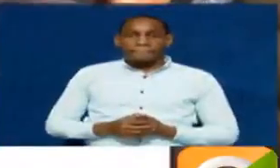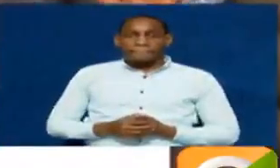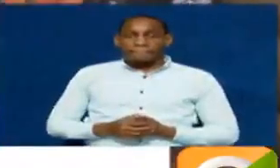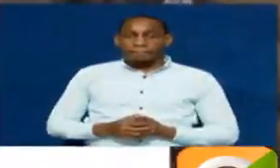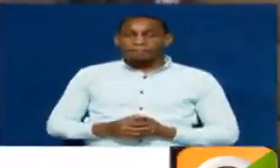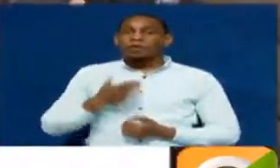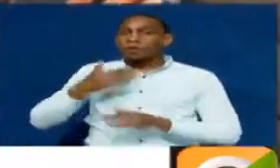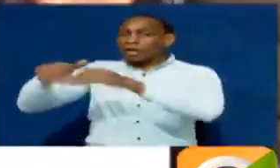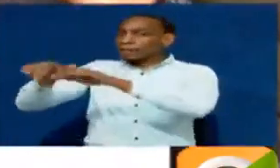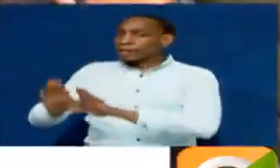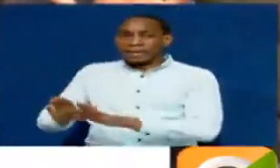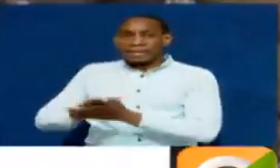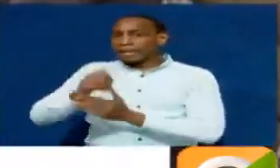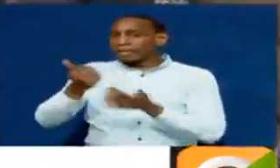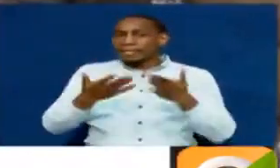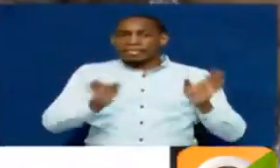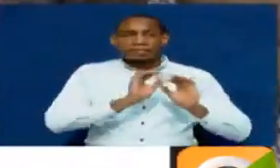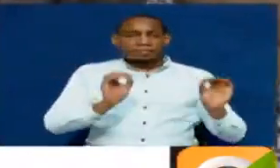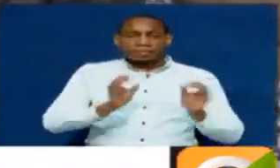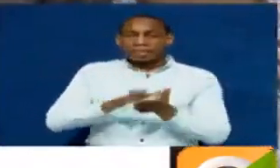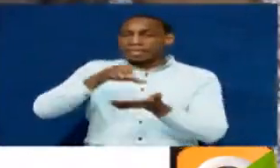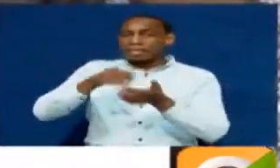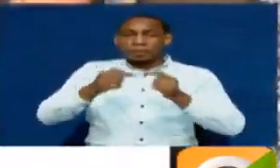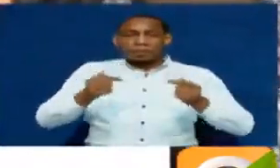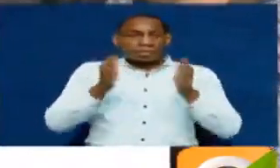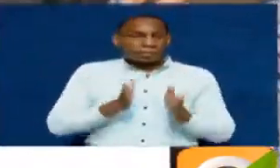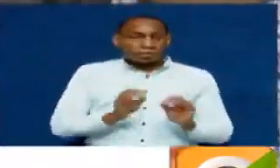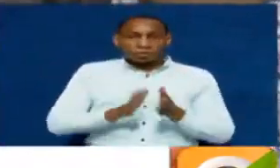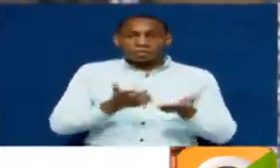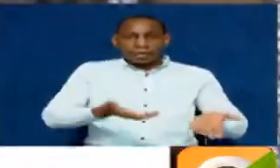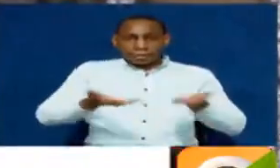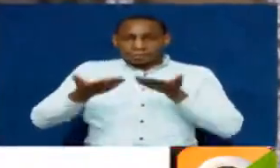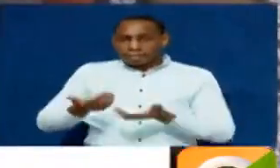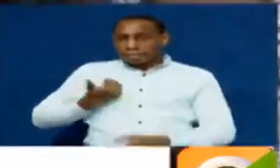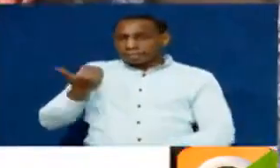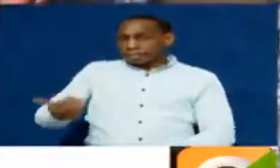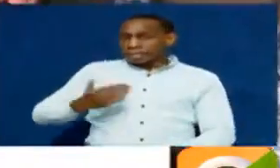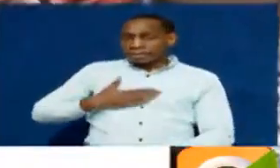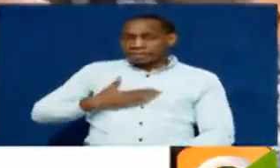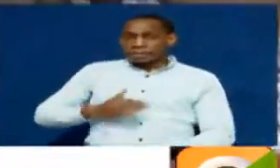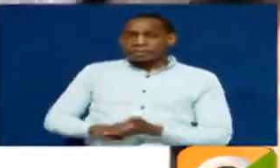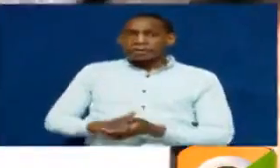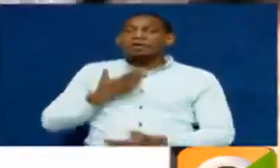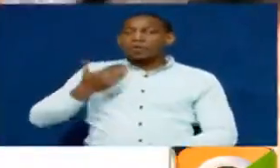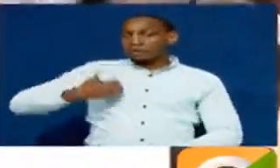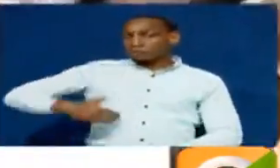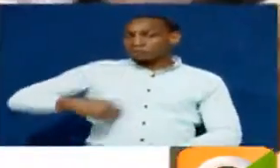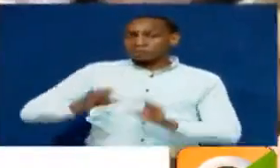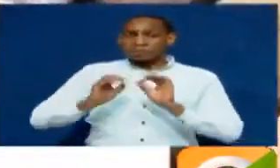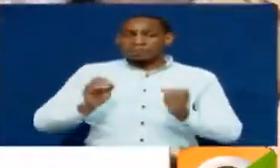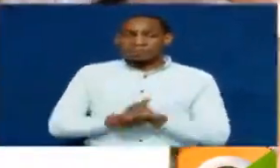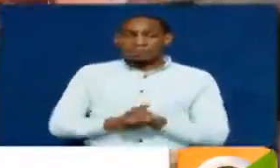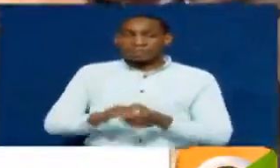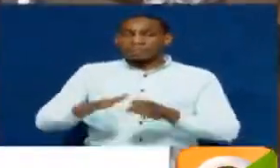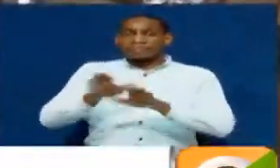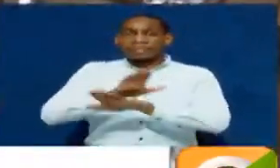niende nishike. Mimi sina maneno mengine na sina kesi na mtu. Wani pe mtoto yangu. Sitaki hata hiyo upasuaji. Liwe